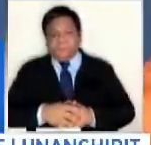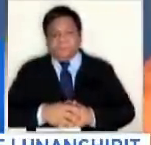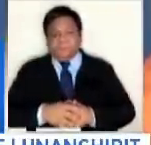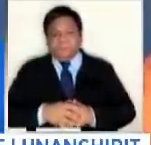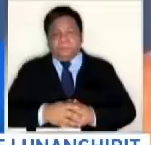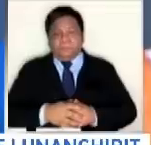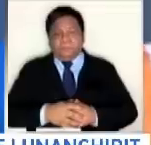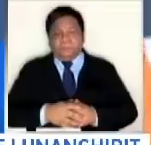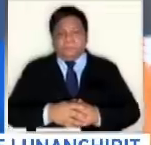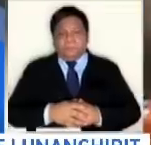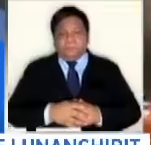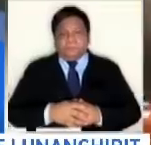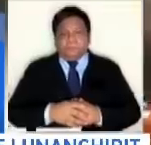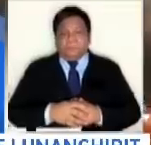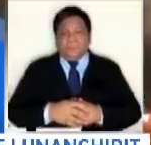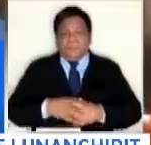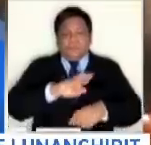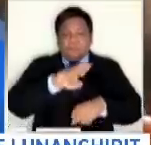Sa Region 1, nasa